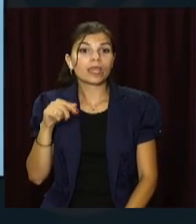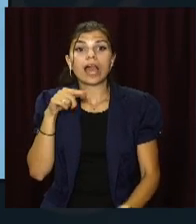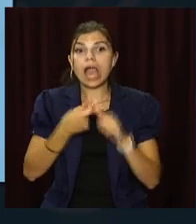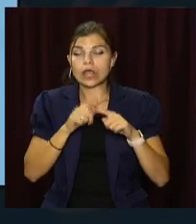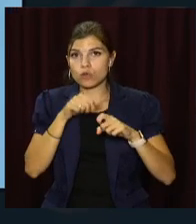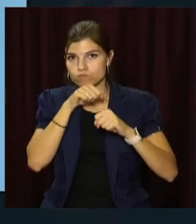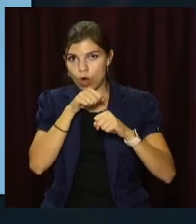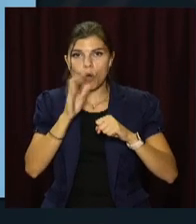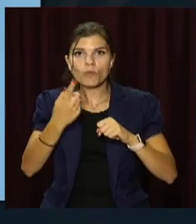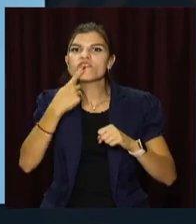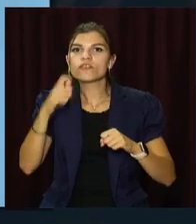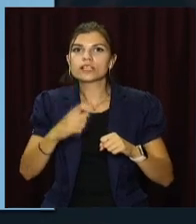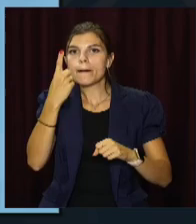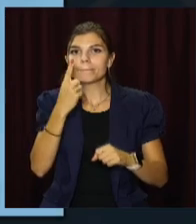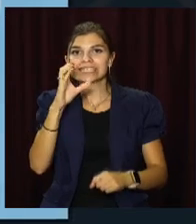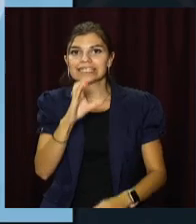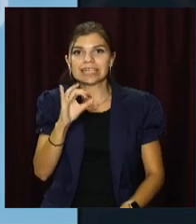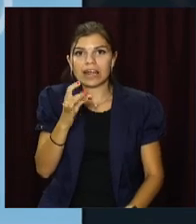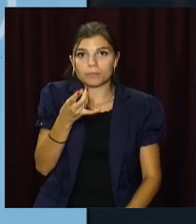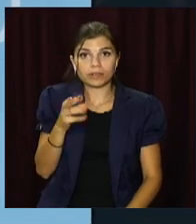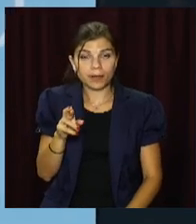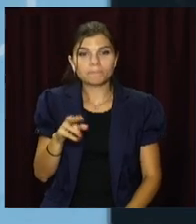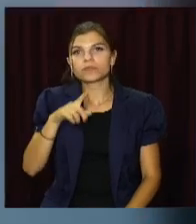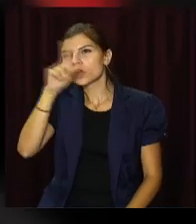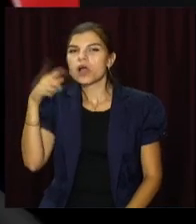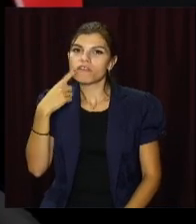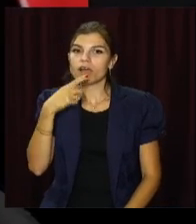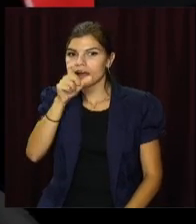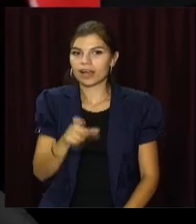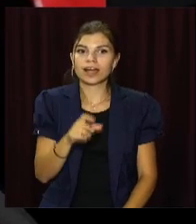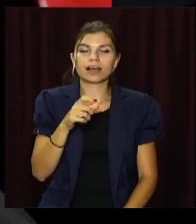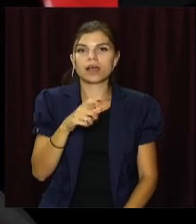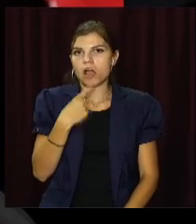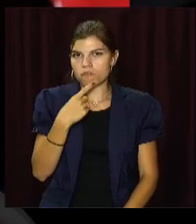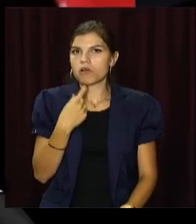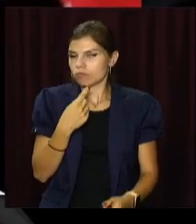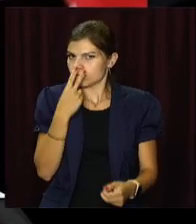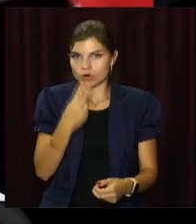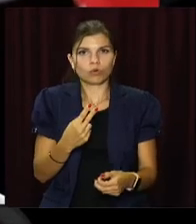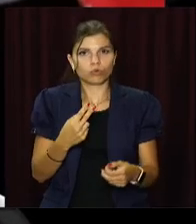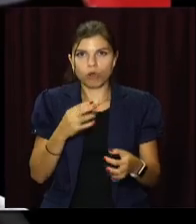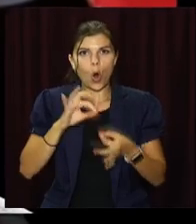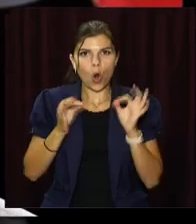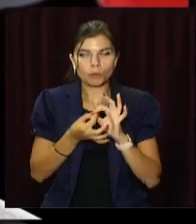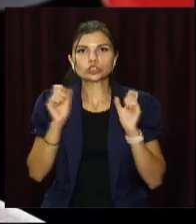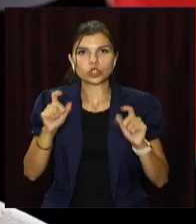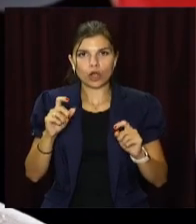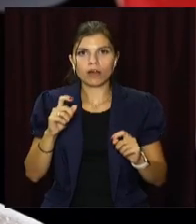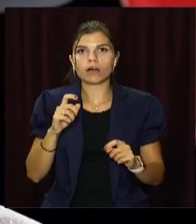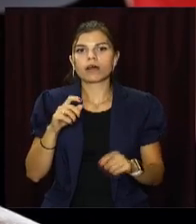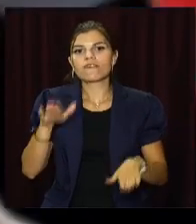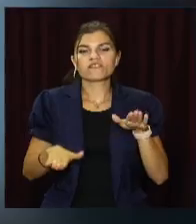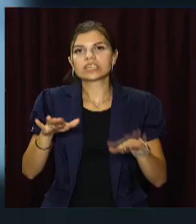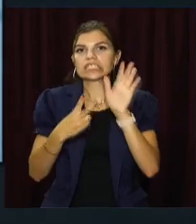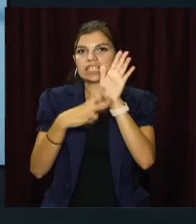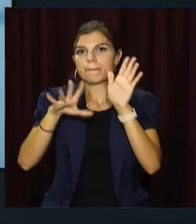бій пройде в неділю 1 серпня. Аналітики називають Олександра Хижняка головним претендентом на олімпійське